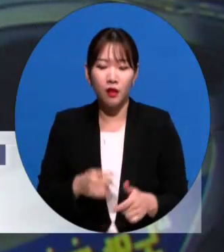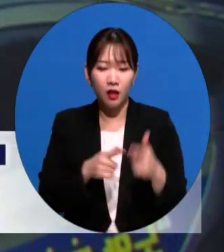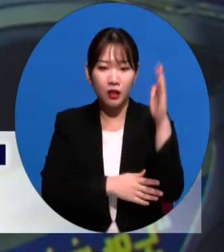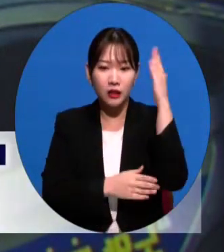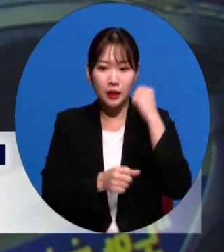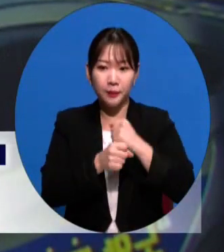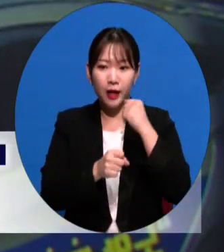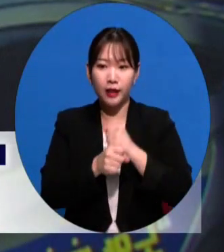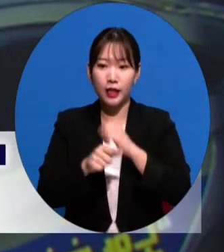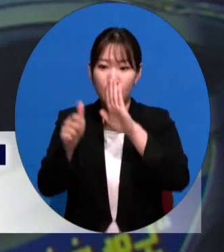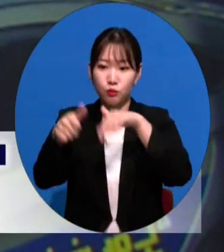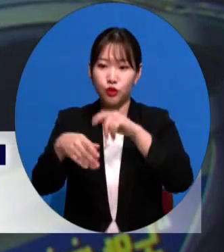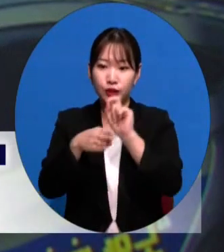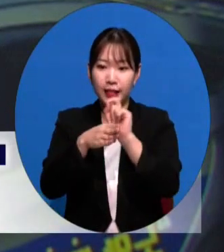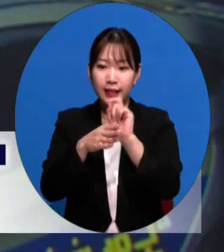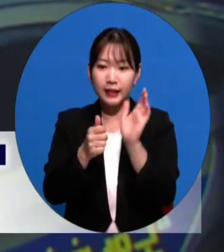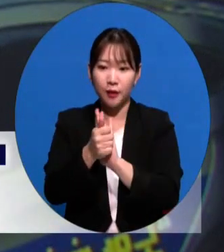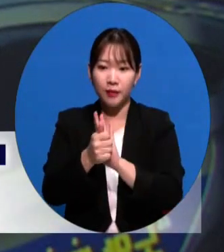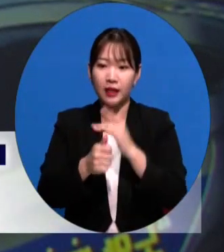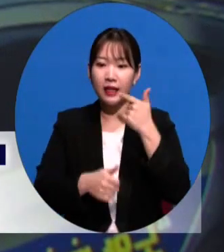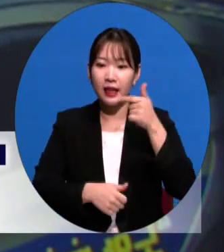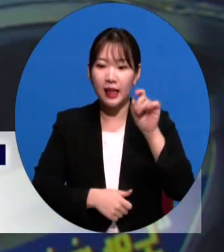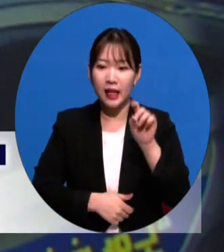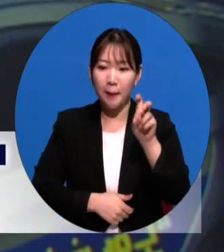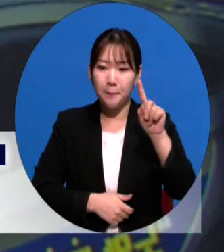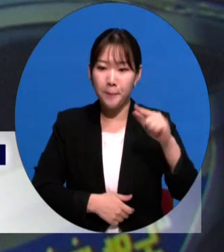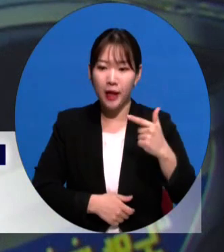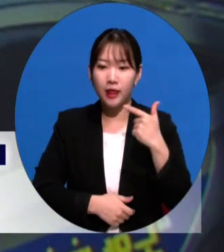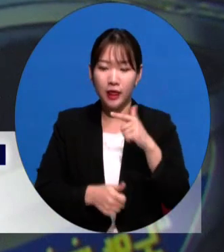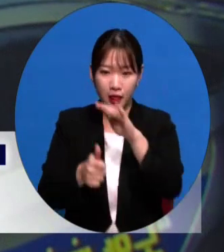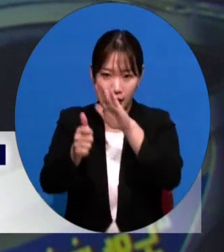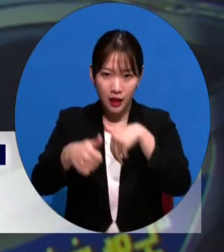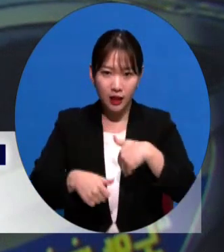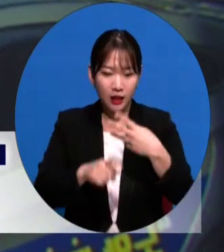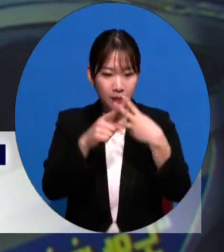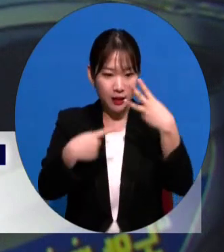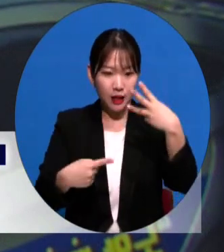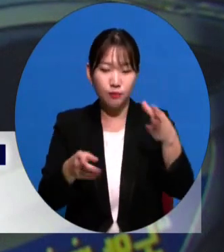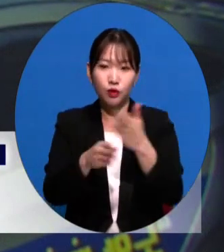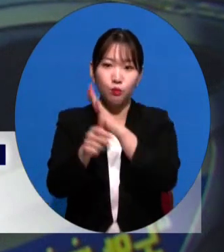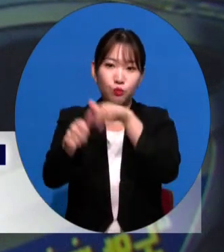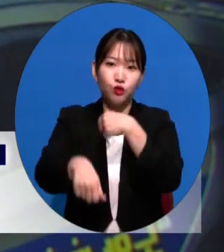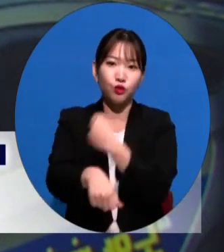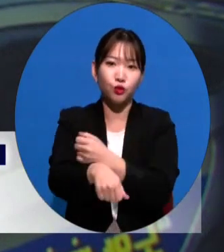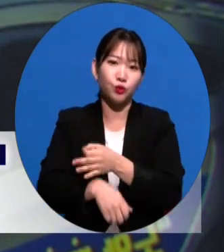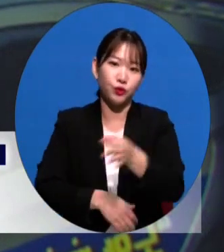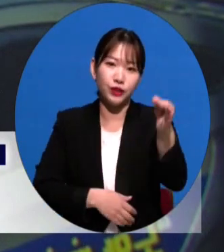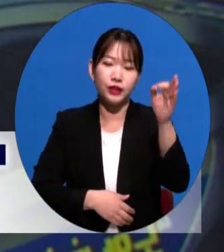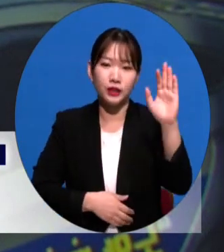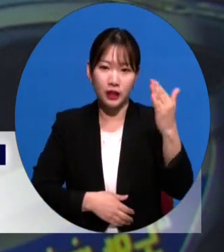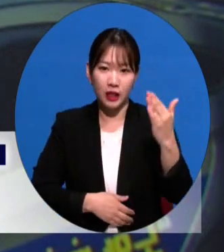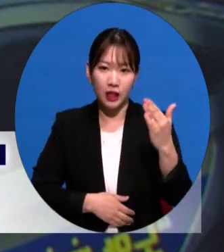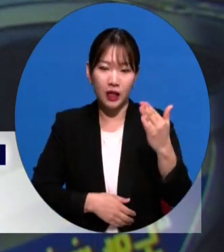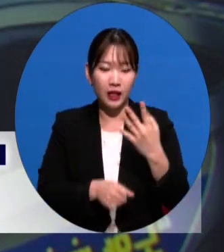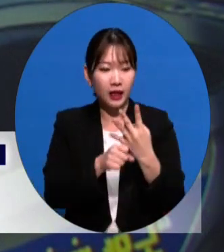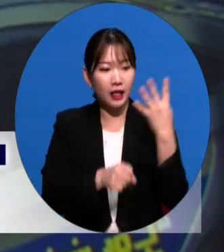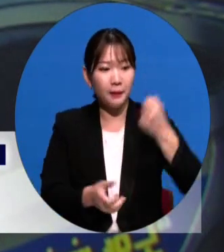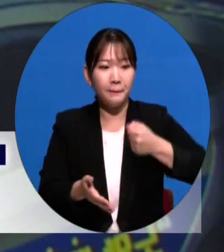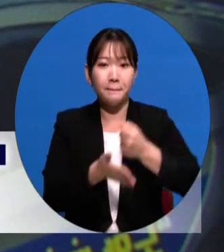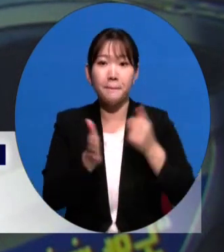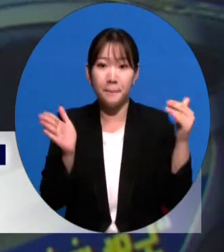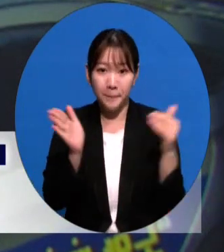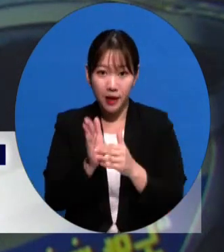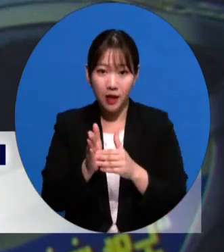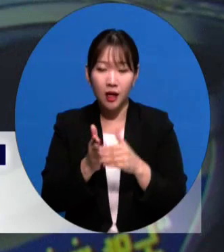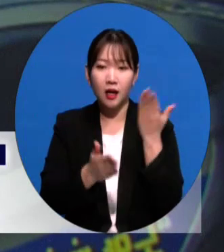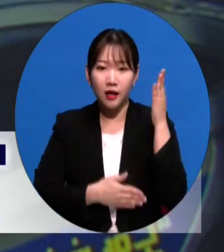목포시가 만든 콜택시 서비스인 낭만콜이 3월 1일부터 호출 요금을 받기로 했습니다. 이미 4년 전에 결정된